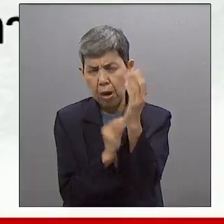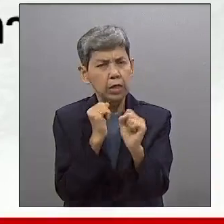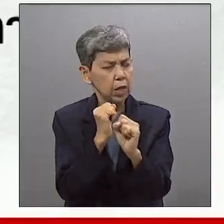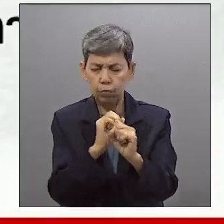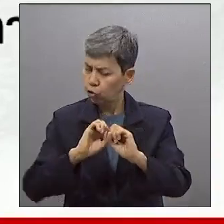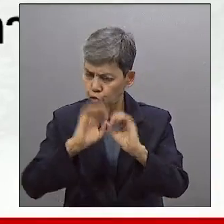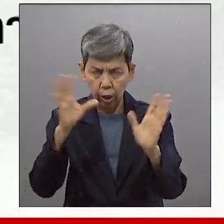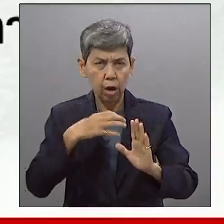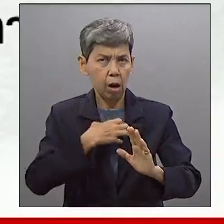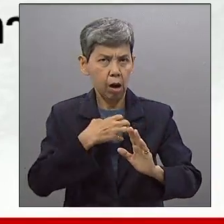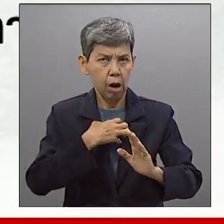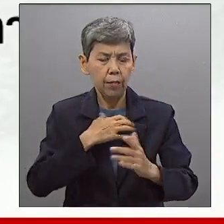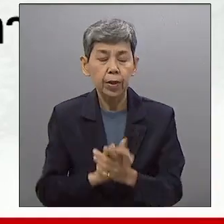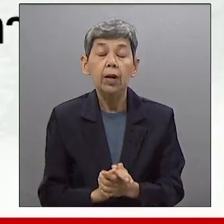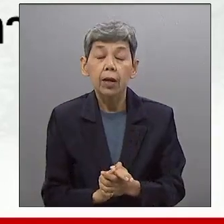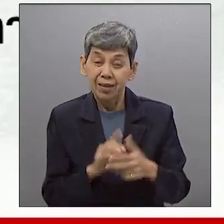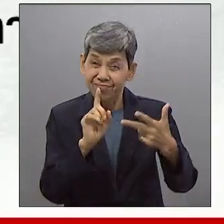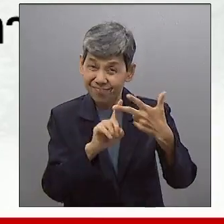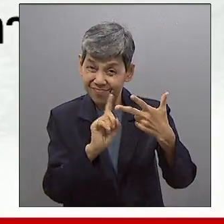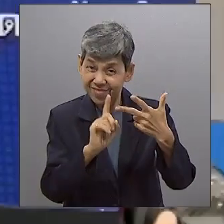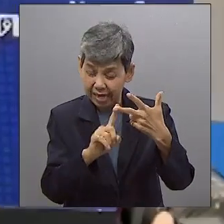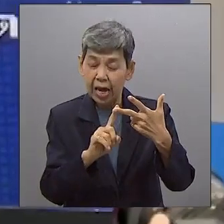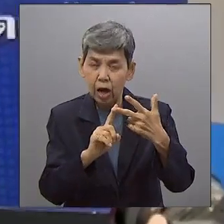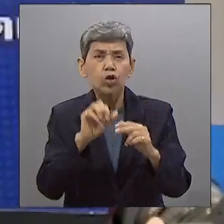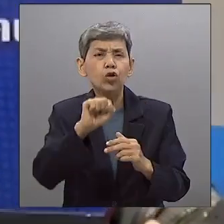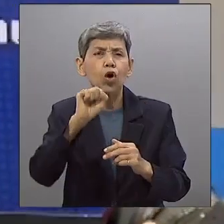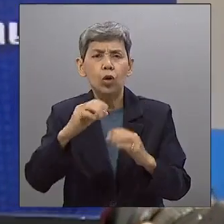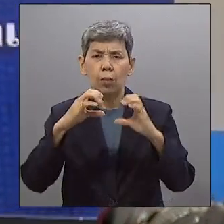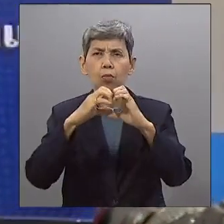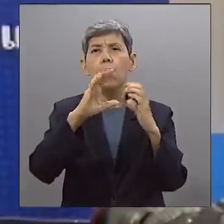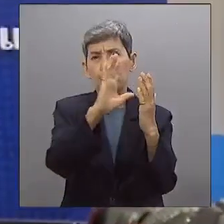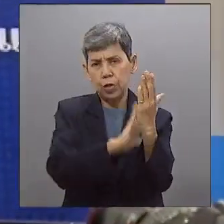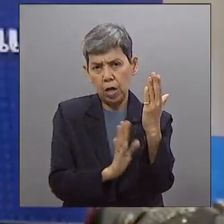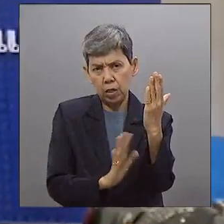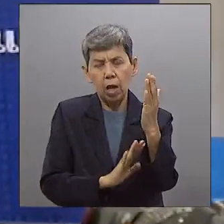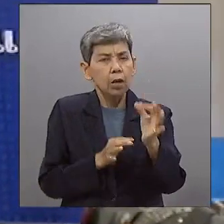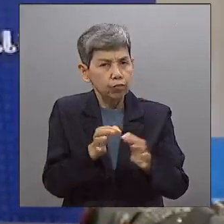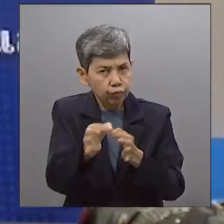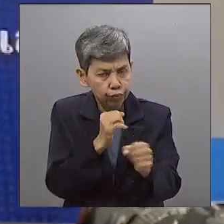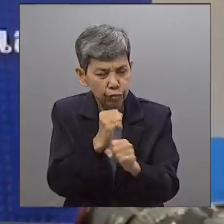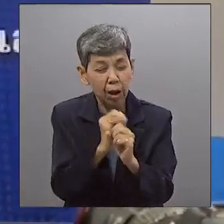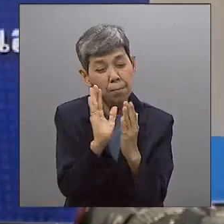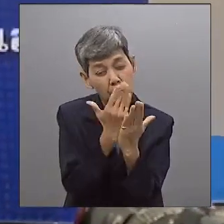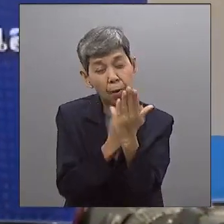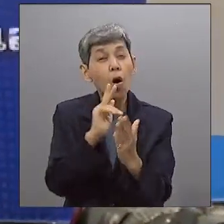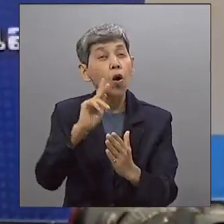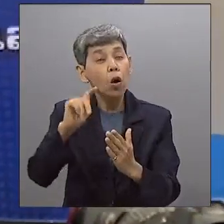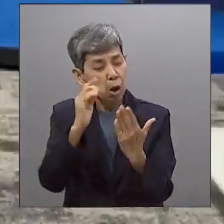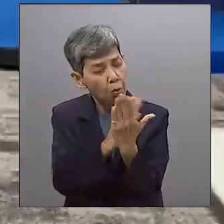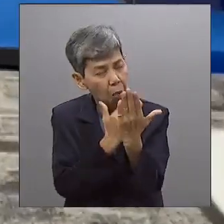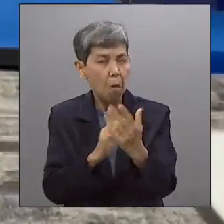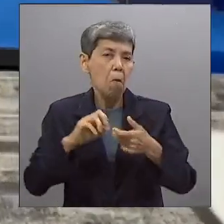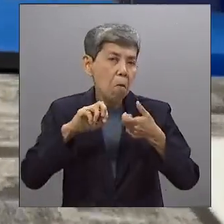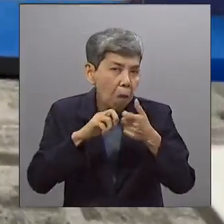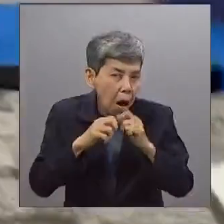ก่อนเช่นเดียวกับนายศุภชัยใจสมุทรส.สพรรคภูมิใจไทยนะคะที่ชี้ว่าการแบ่งเขตของกกตอาจจะมีปัญหา